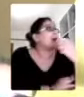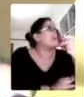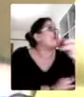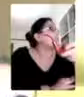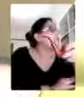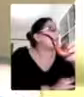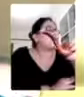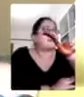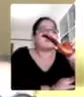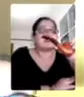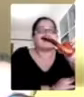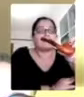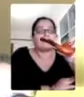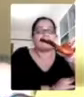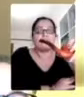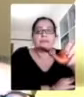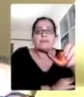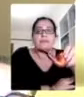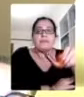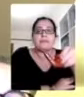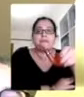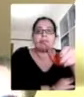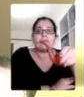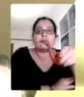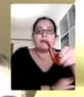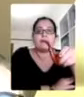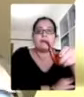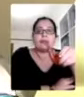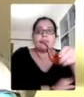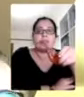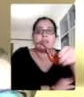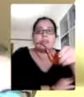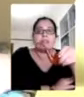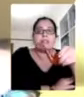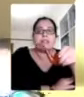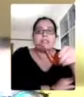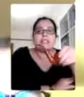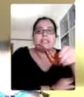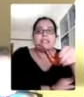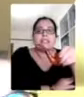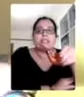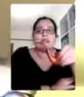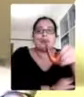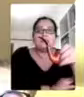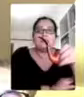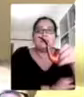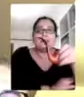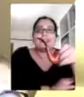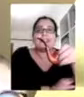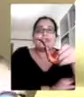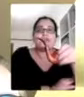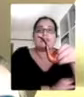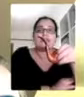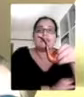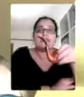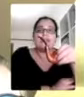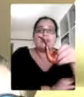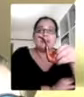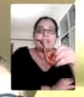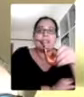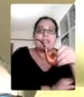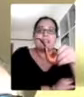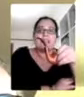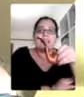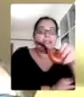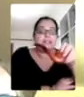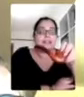Ya ertesi gün Bu ofise şey... gidip de masada yarım kalmış pipoyu görüp alıp içtiğim olur benim de yani. Bu arada çok da